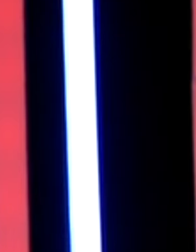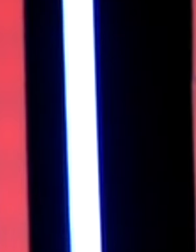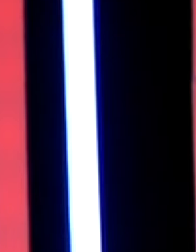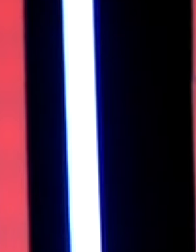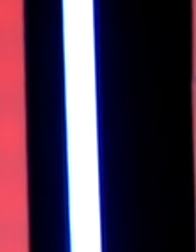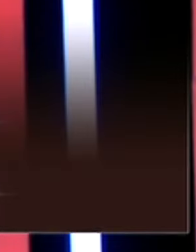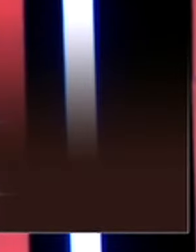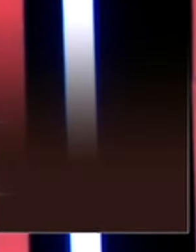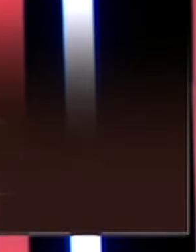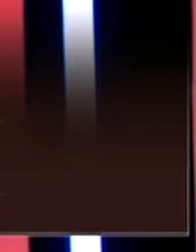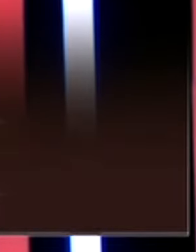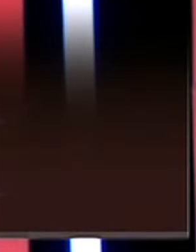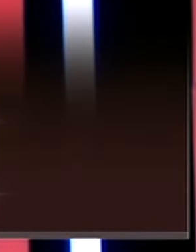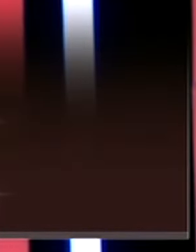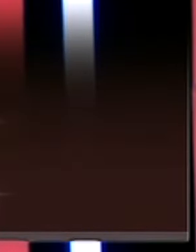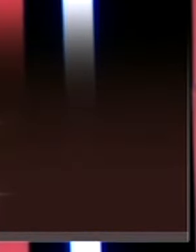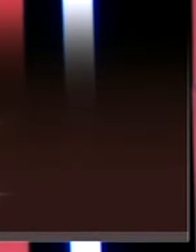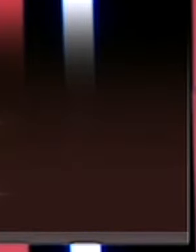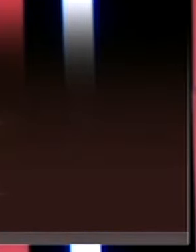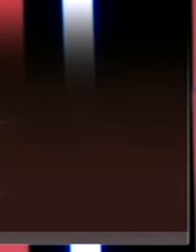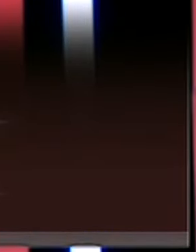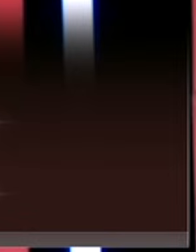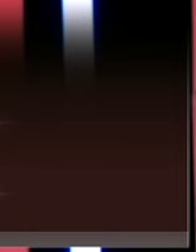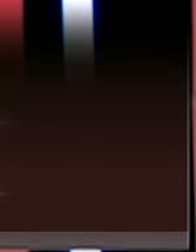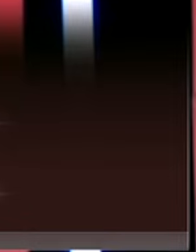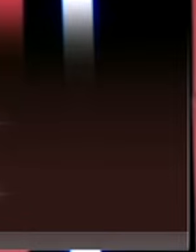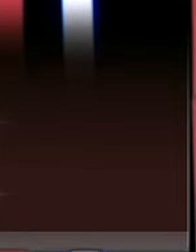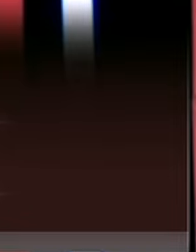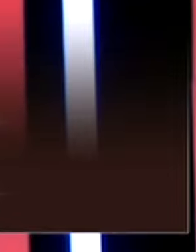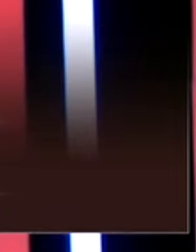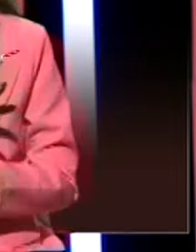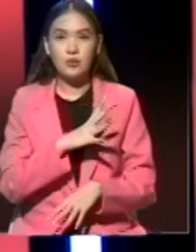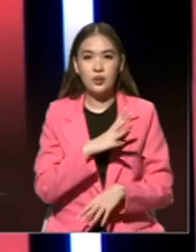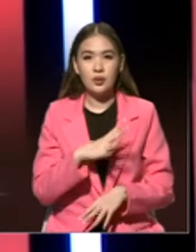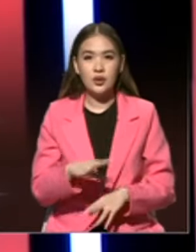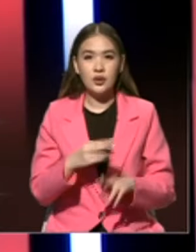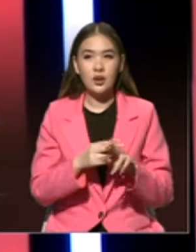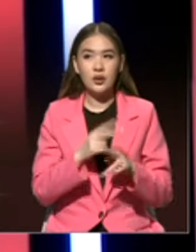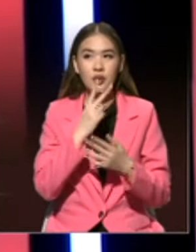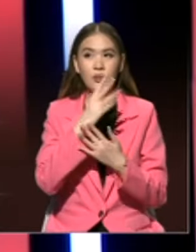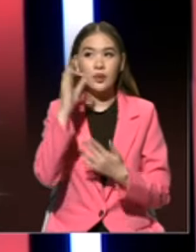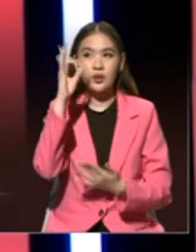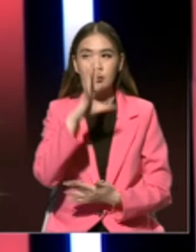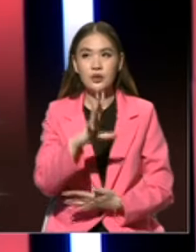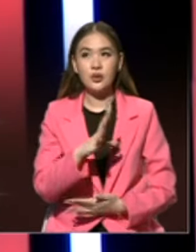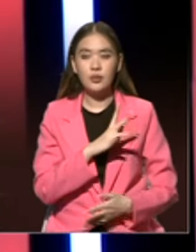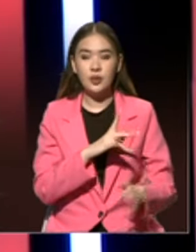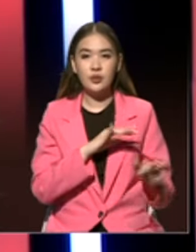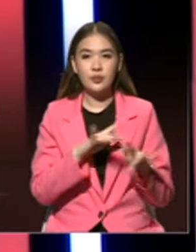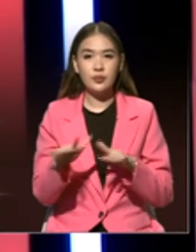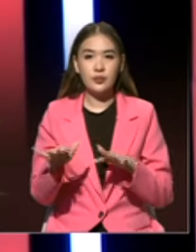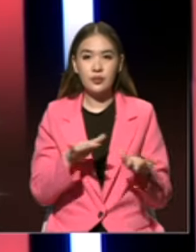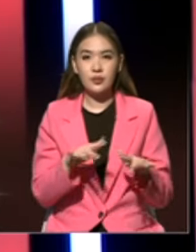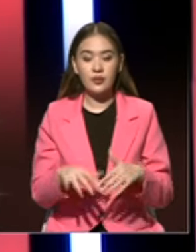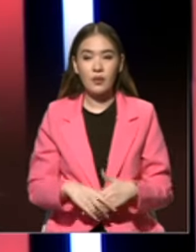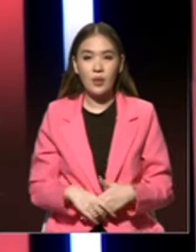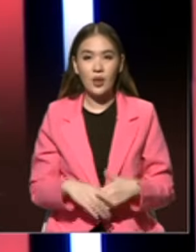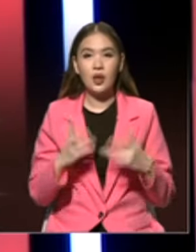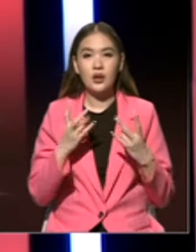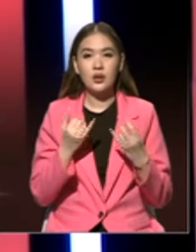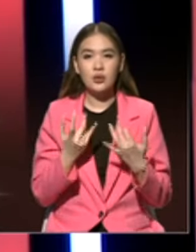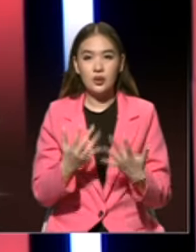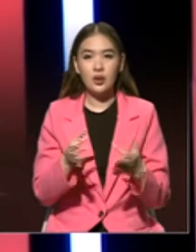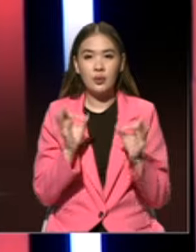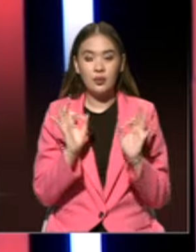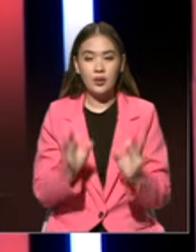Бірінші сұрақ, екінші сұрақ, кейбір азаматтарымыз енді сырға болсын болмасын, мысалға малының өліксесін іздеп жүргендер бар. Бұл қаншалық дұрыс?